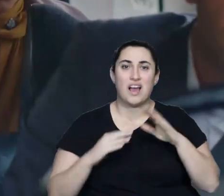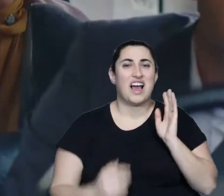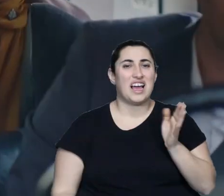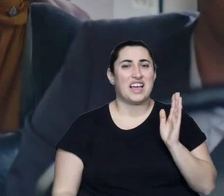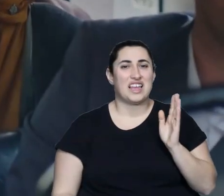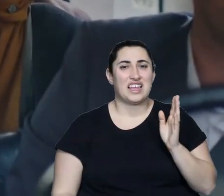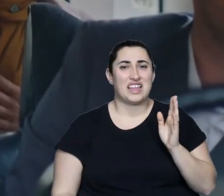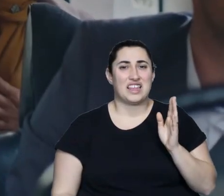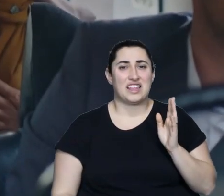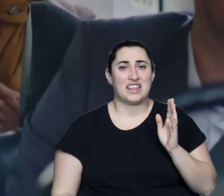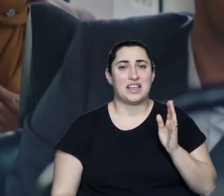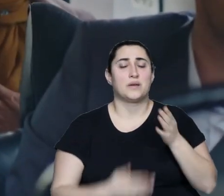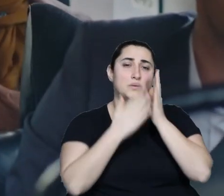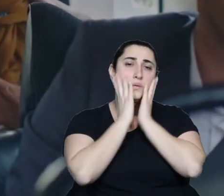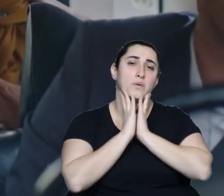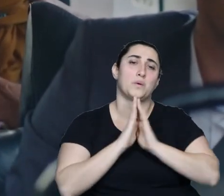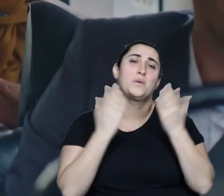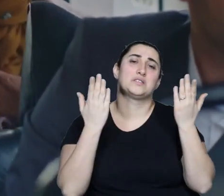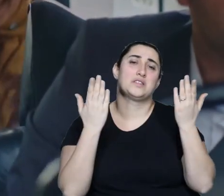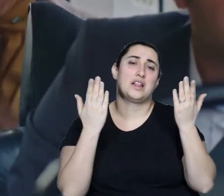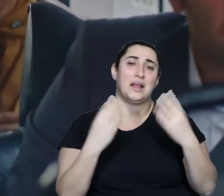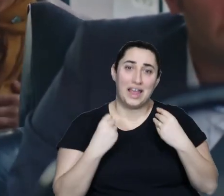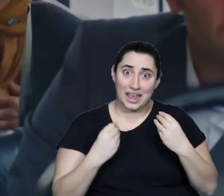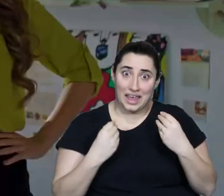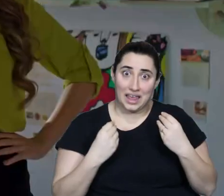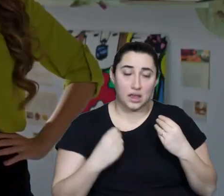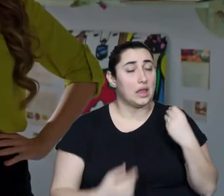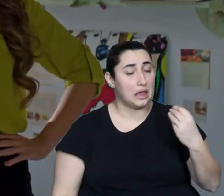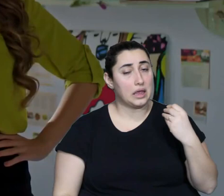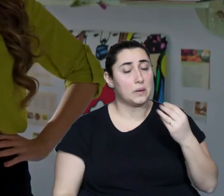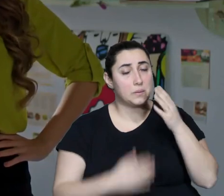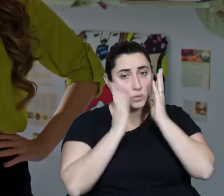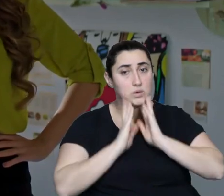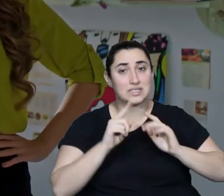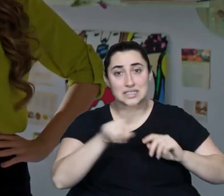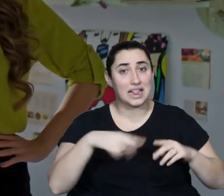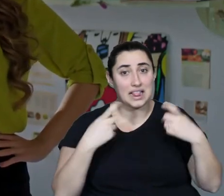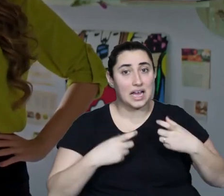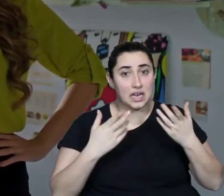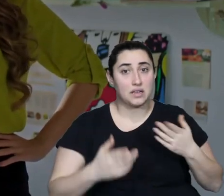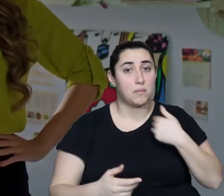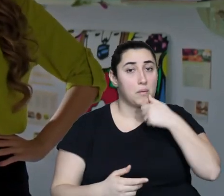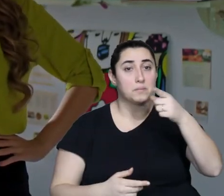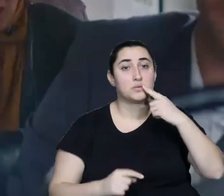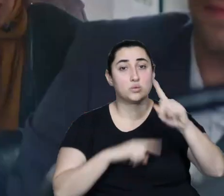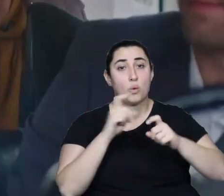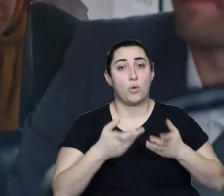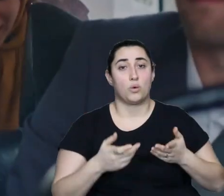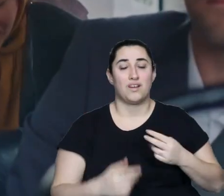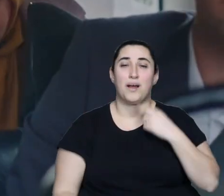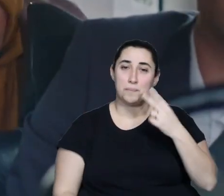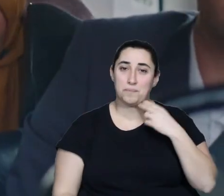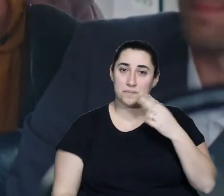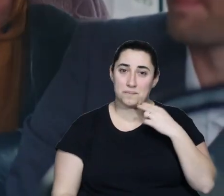Ay, Allah'ım şükürler olsun ya Rabbim. İyi yani. İyi iyi, çok şükür de siz neredesiniz? Babam sizi soruyor.